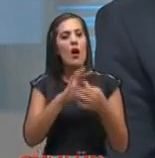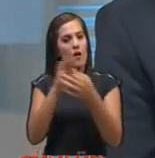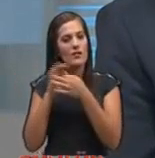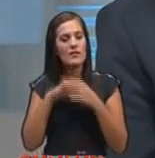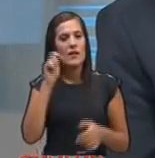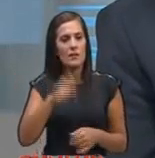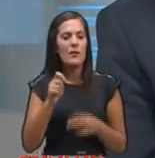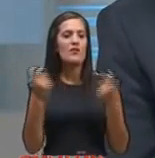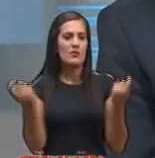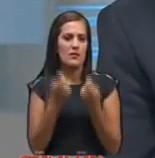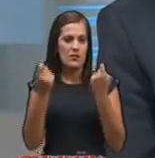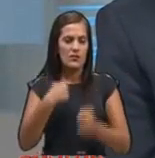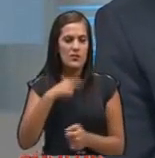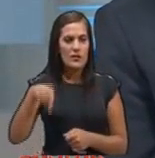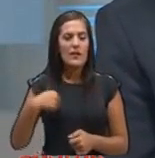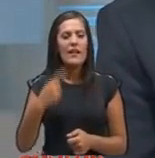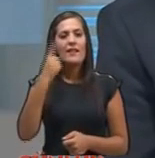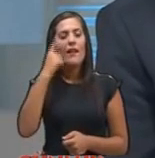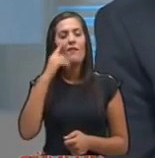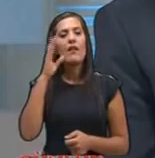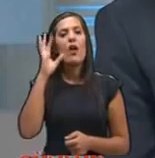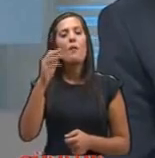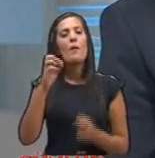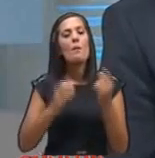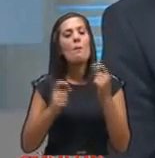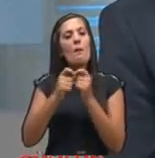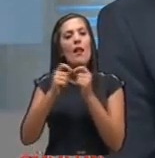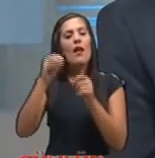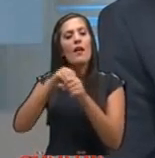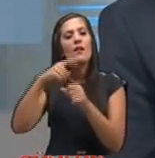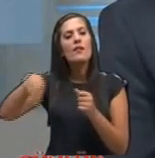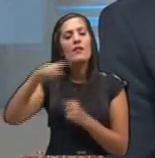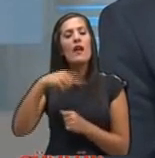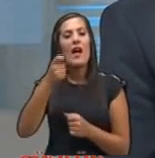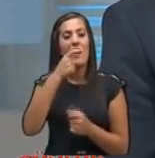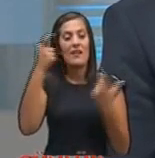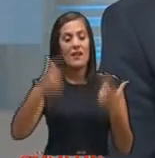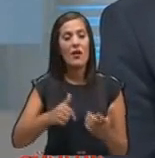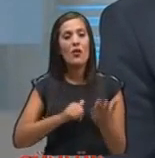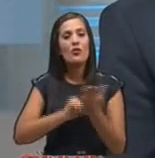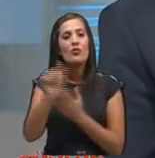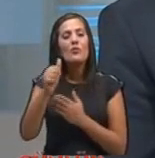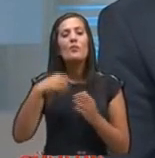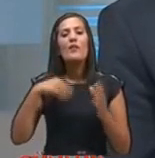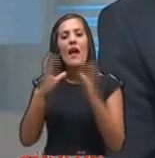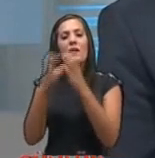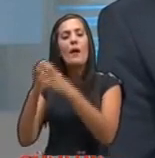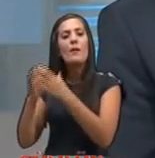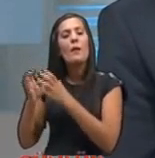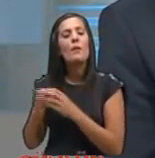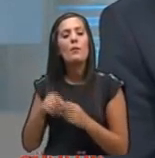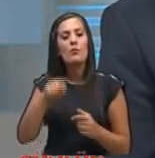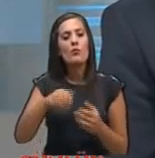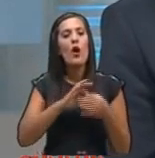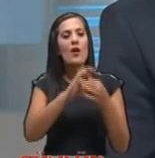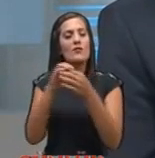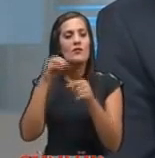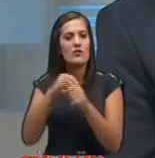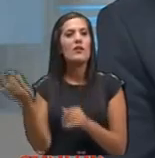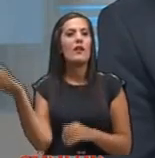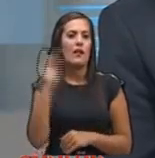organize etmeye çalıştık. Devlet Opera Balesi, Ankara Devlet Opera Balesi tüm kadrolarıyla bu organizasyonun içinde